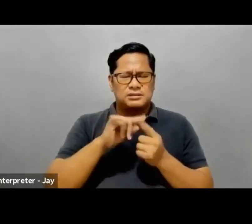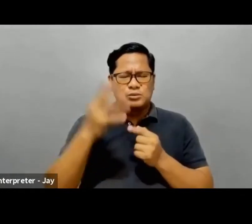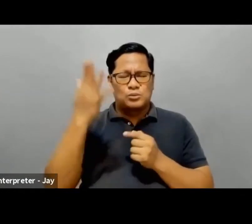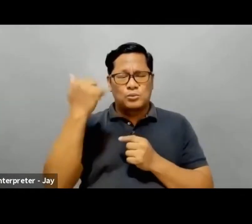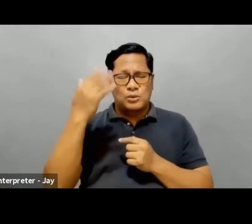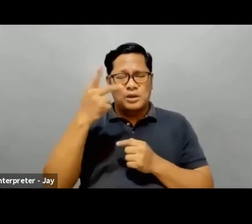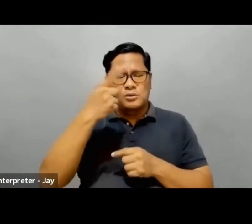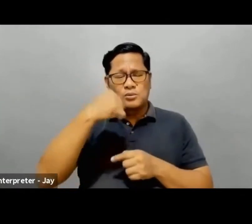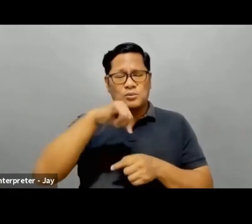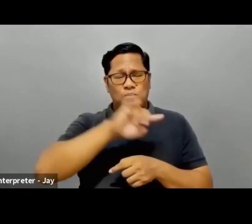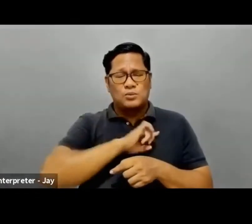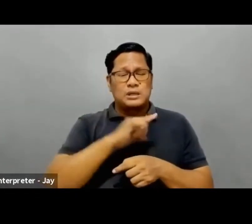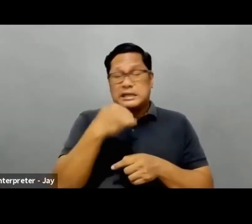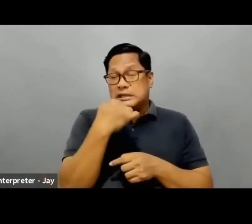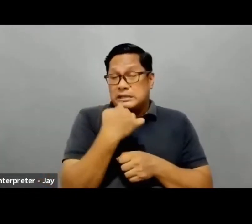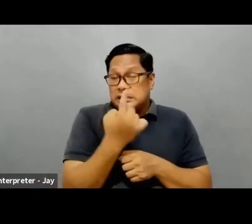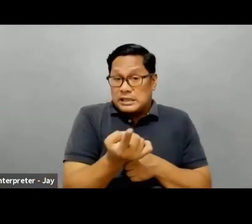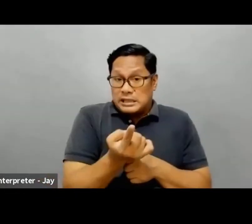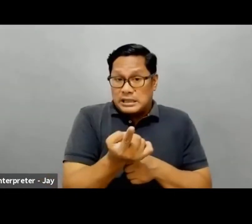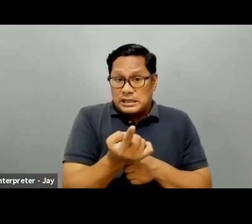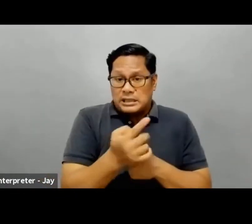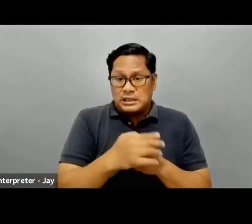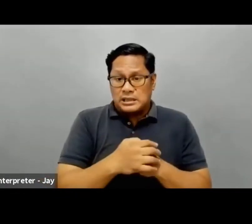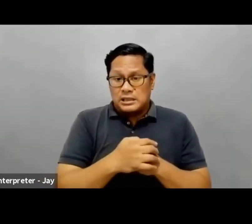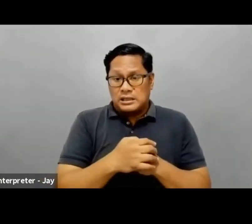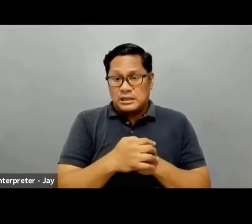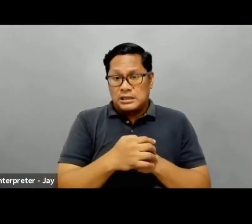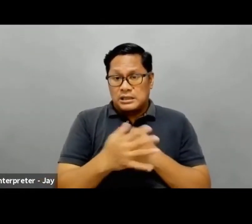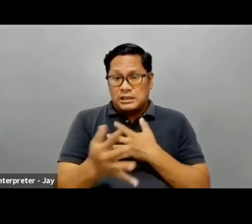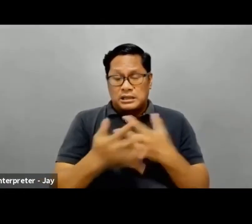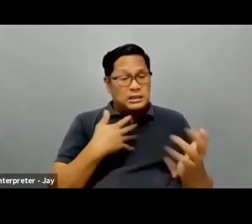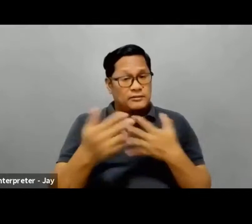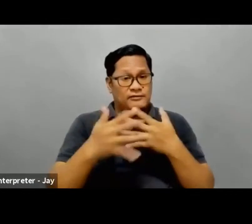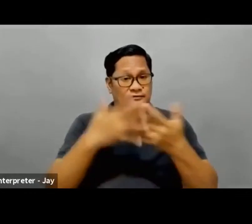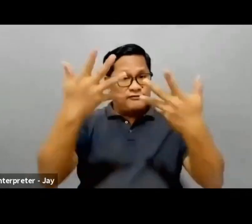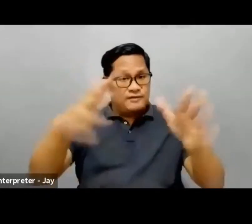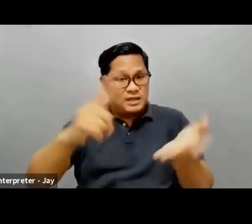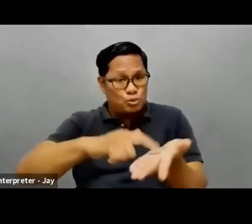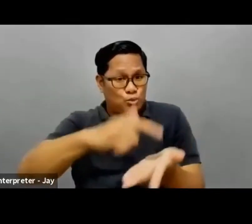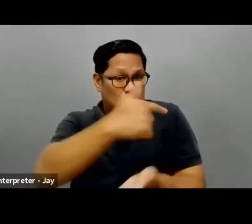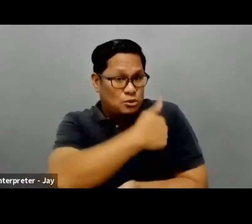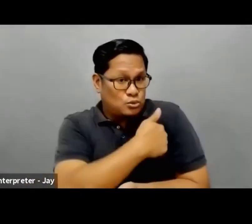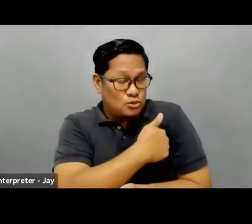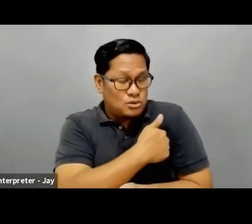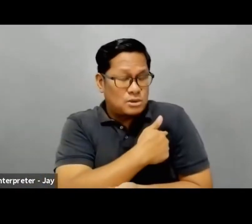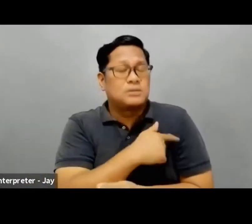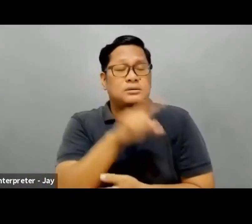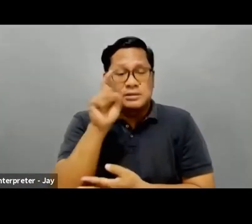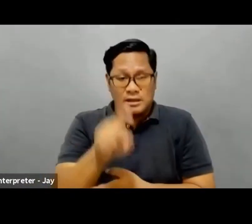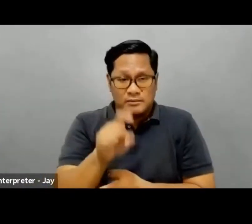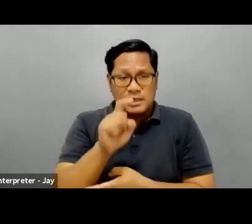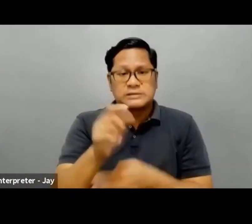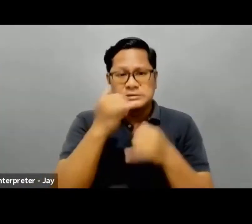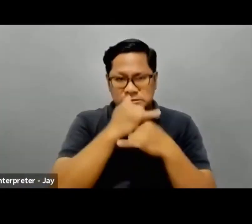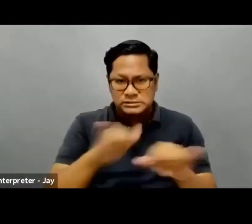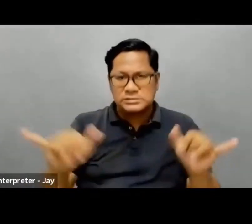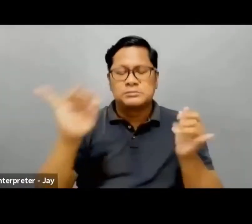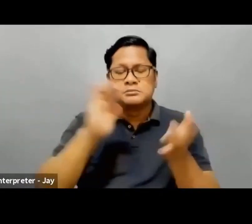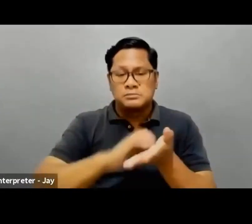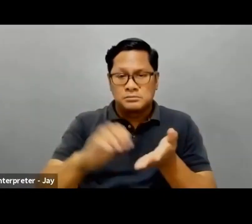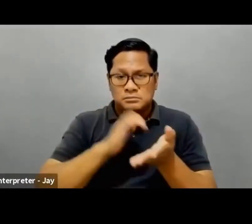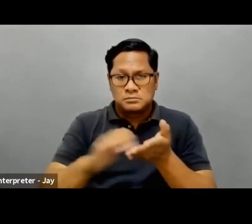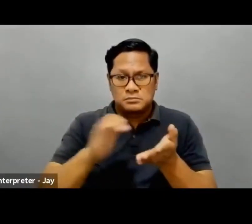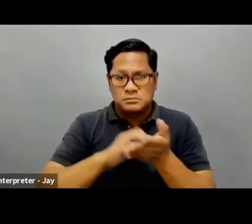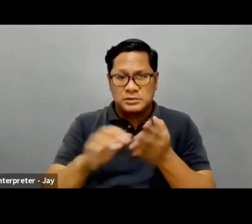kung bakit sinasabi nila na miski na nabakunahan na tayo, ay kailangan pa rin natin mag-practice ng